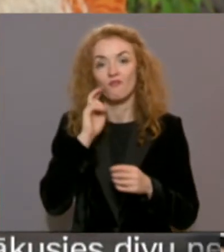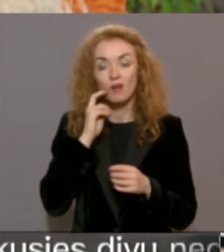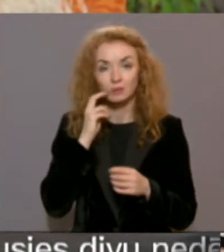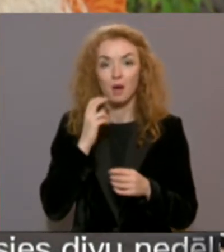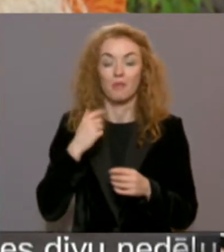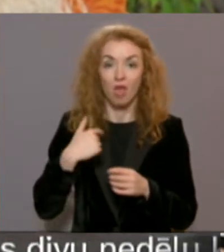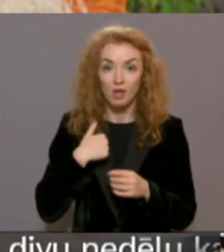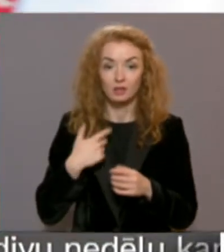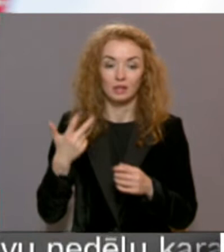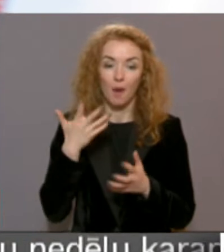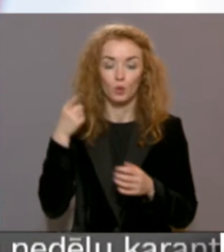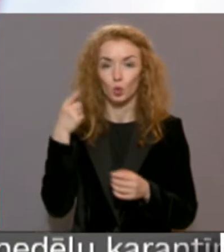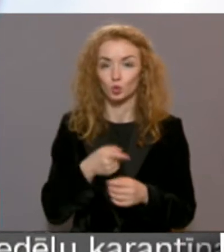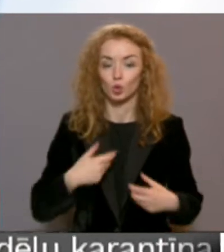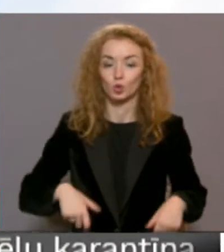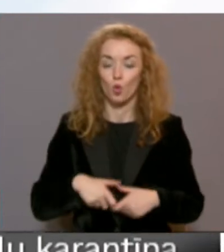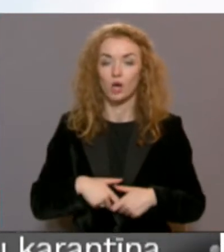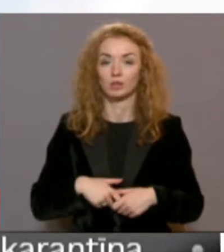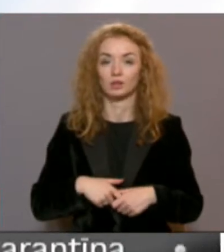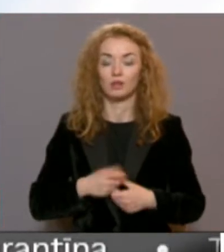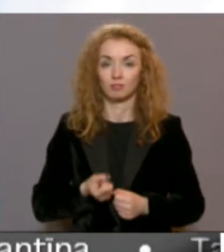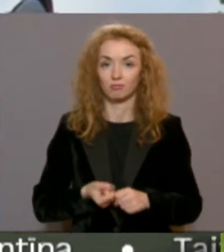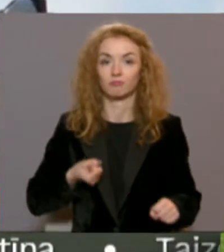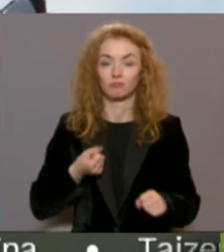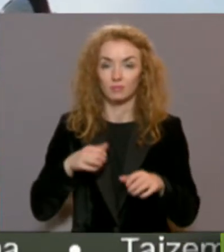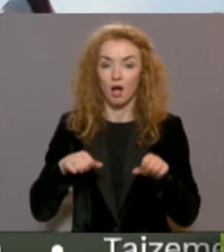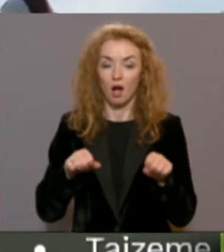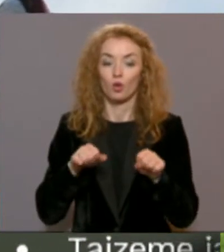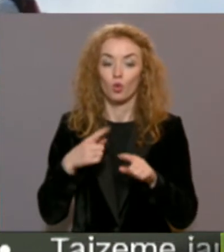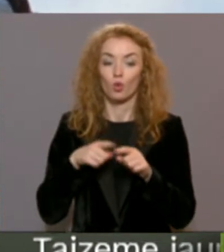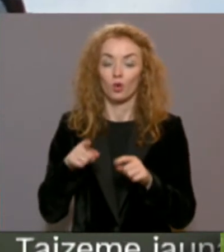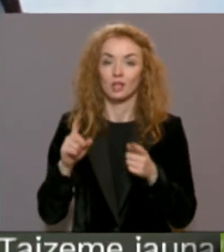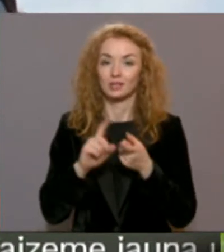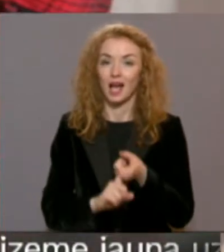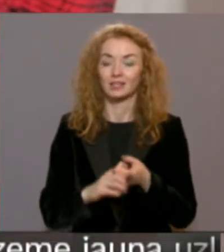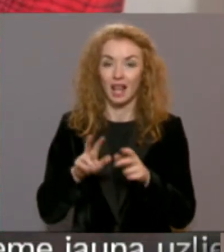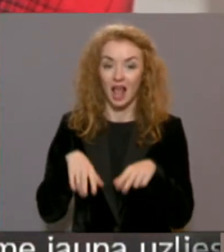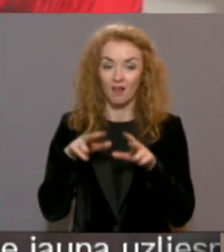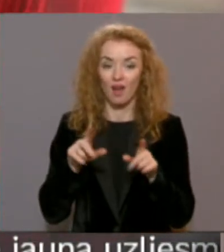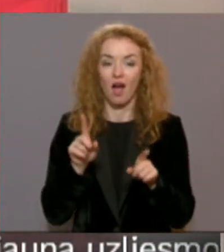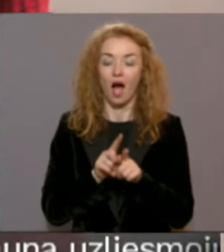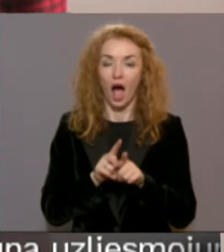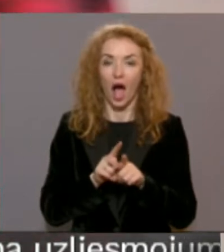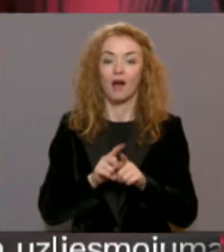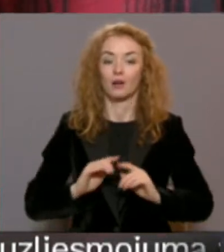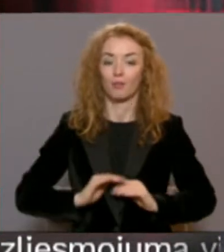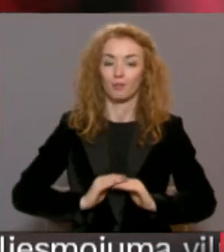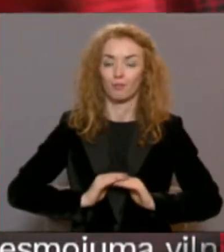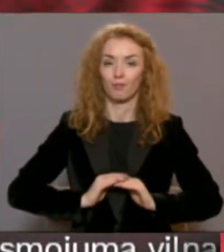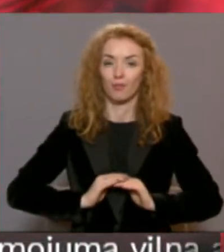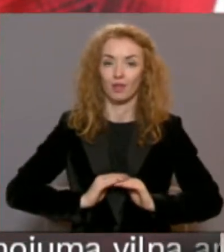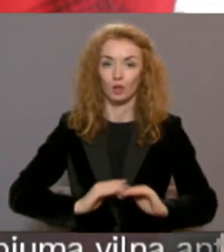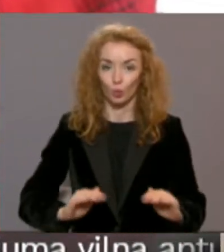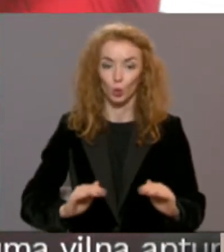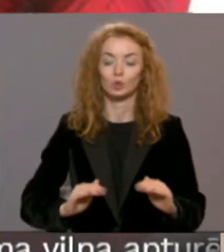varētu būt ap 1000 jostām. Lai ar daļa lielvārdu stērpa saista tieši ar jostu, arī ņiebura bruncis, jeb klātpiešūtā ņiebura